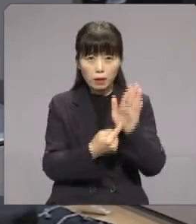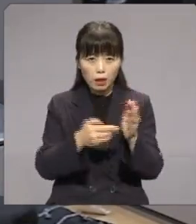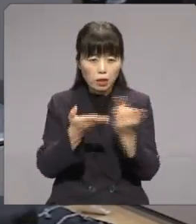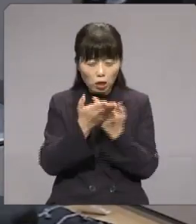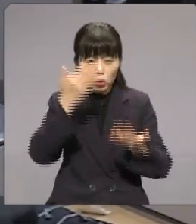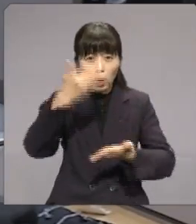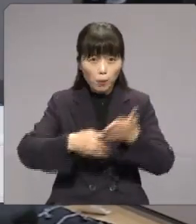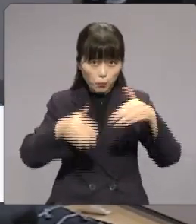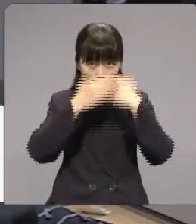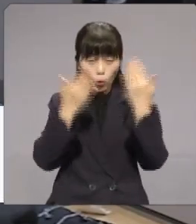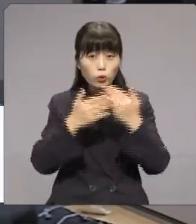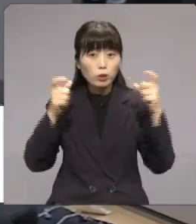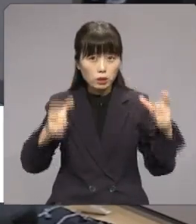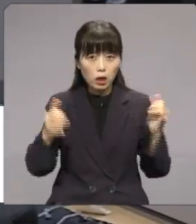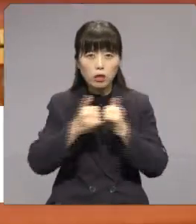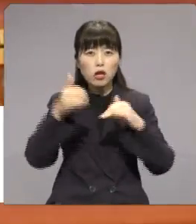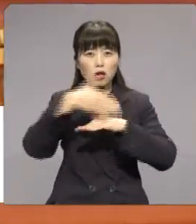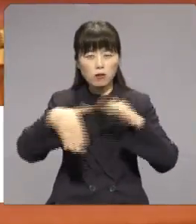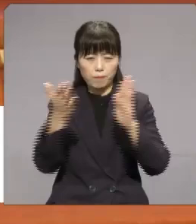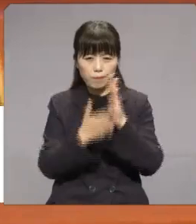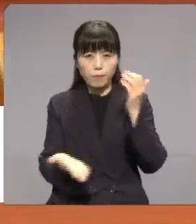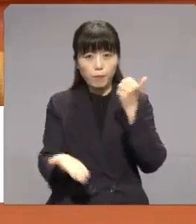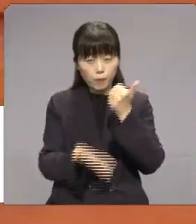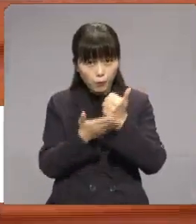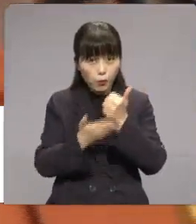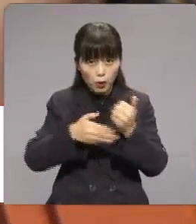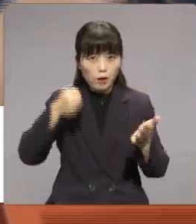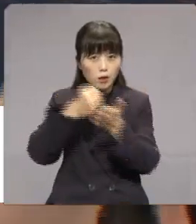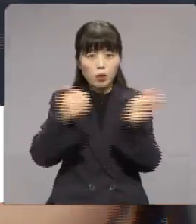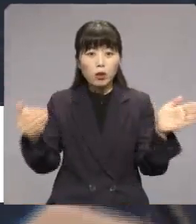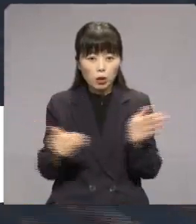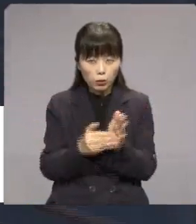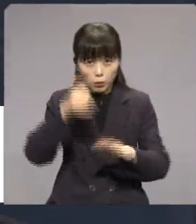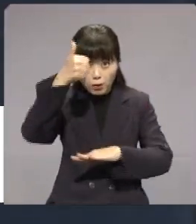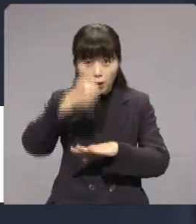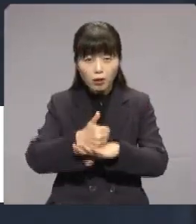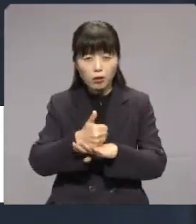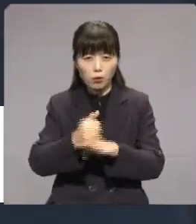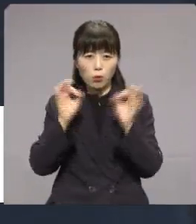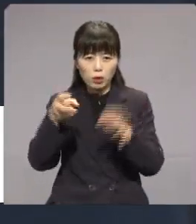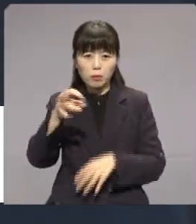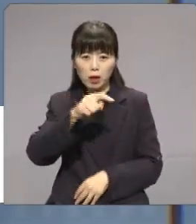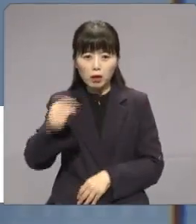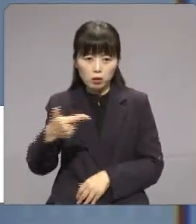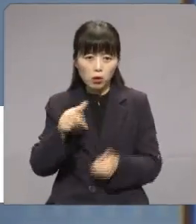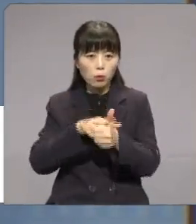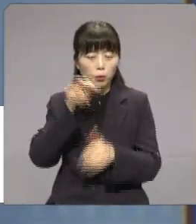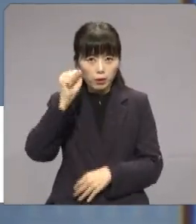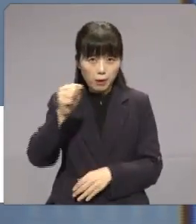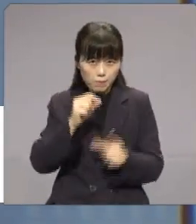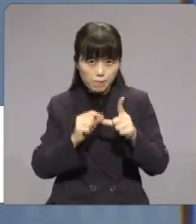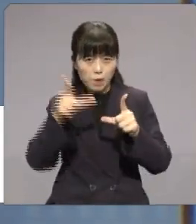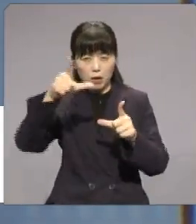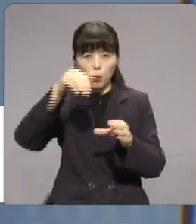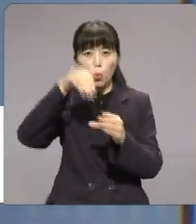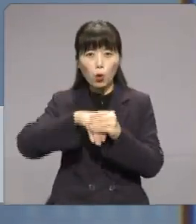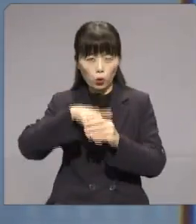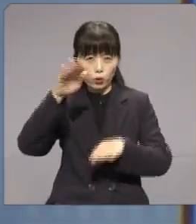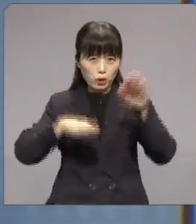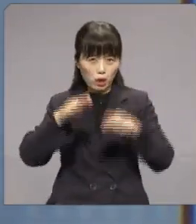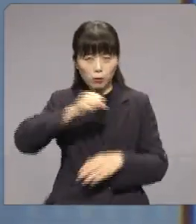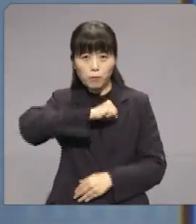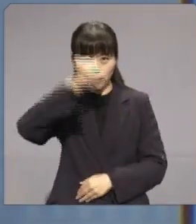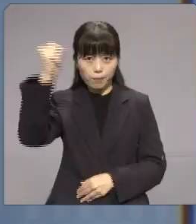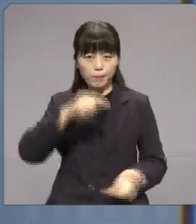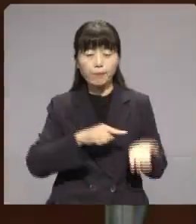제주도를 제외한 모든 지역을 전략 공천으로 결정했고 결과적으로 김영선 후보자가 압도적인 표 차이로